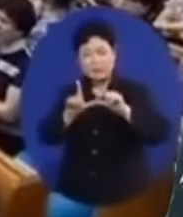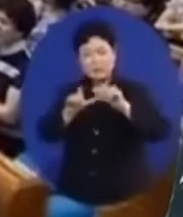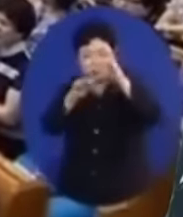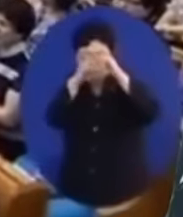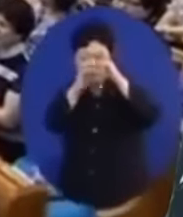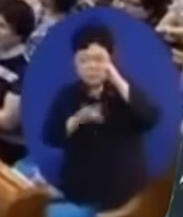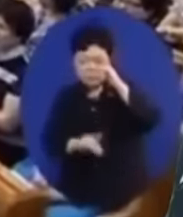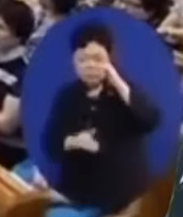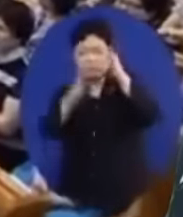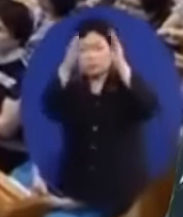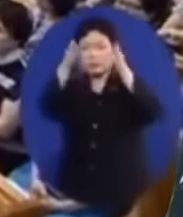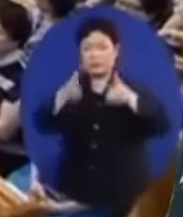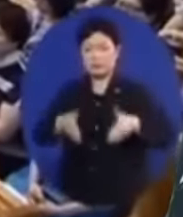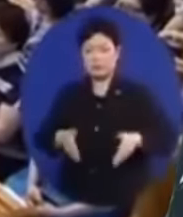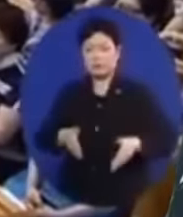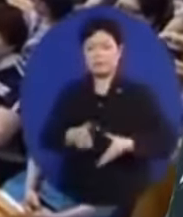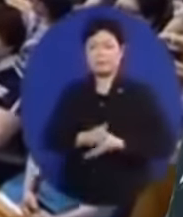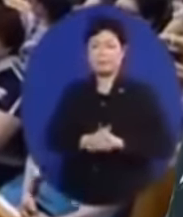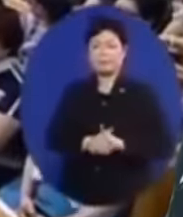통하여